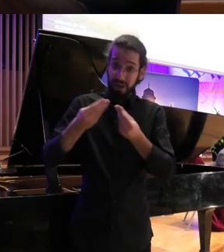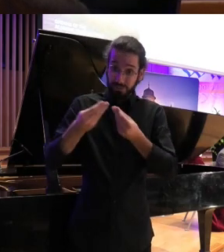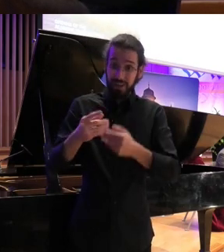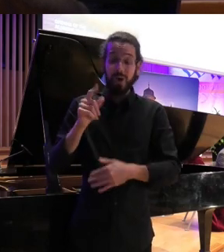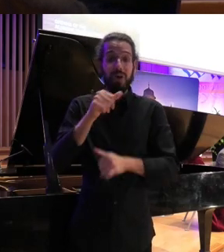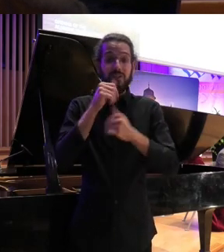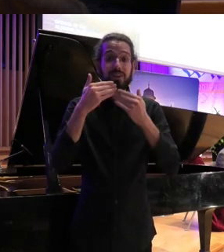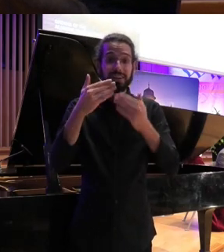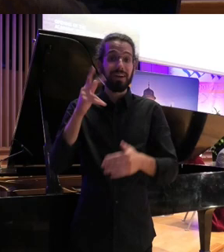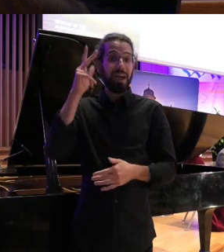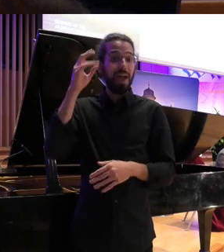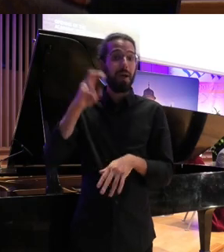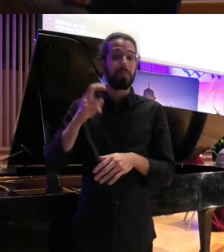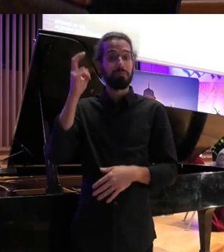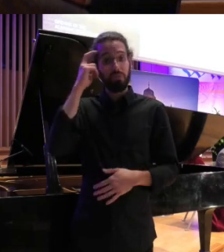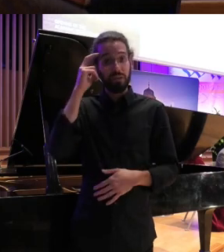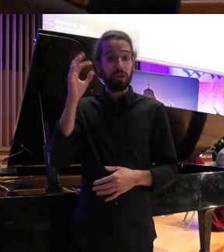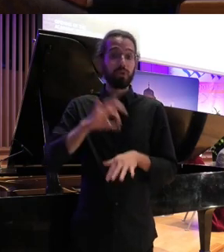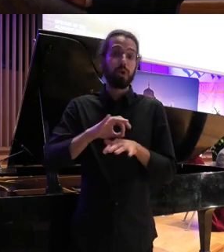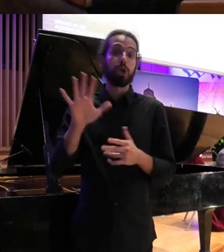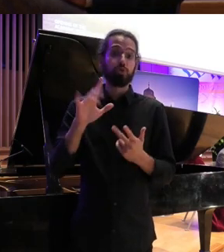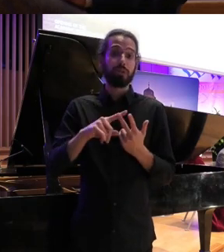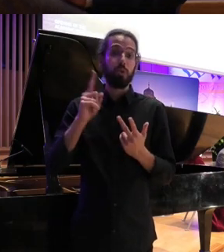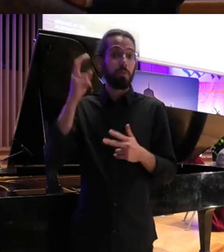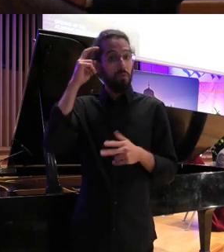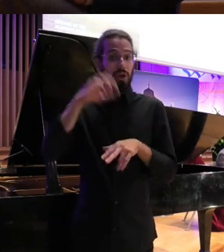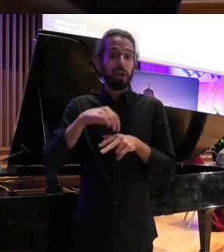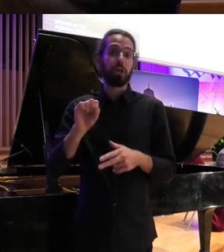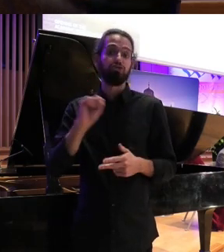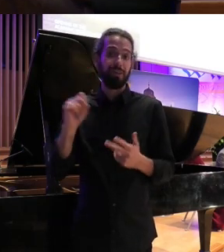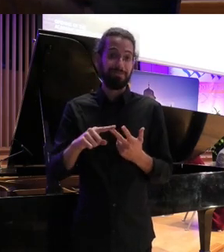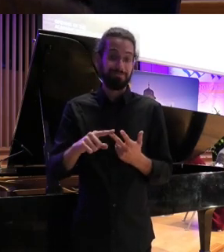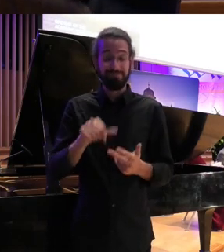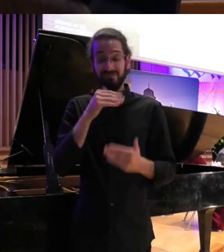an Professor Dr. Scholze und Professor Dr. Stratmann.